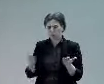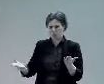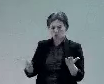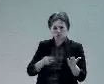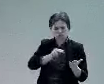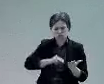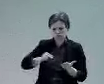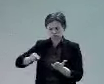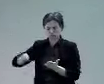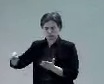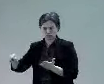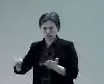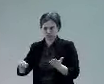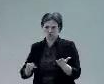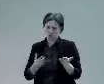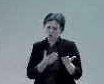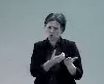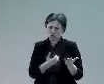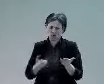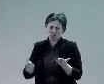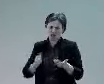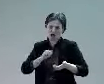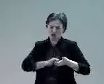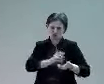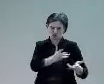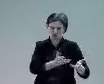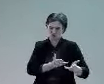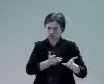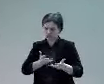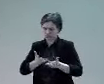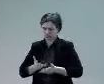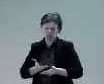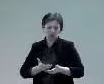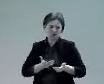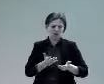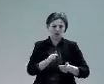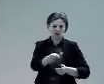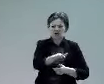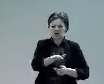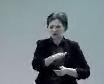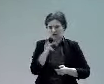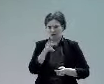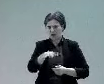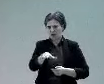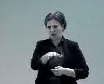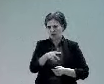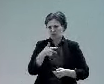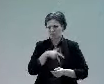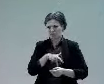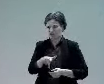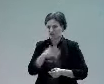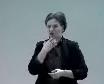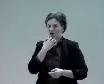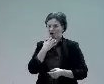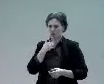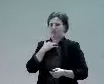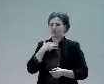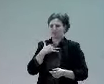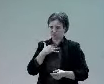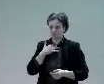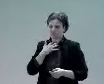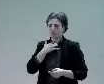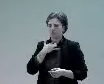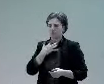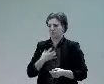concrete, invitando molte associazioni, realtà civiche. Scusate, con il caldo appunto ogni tanto mi